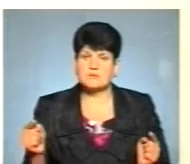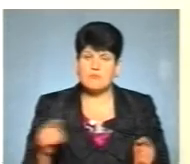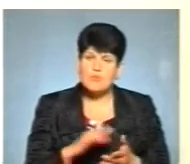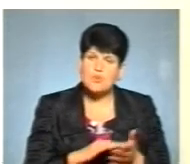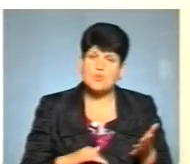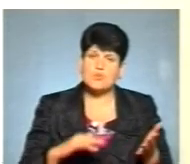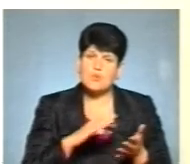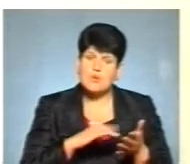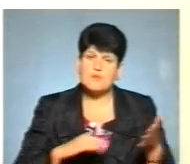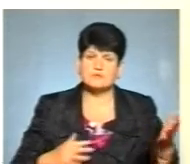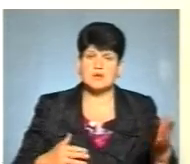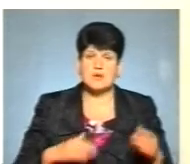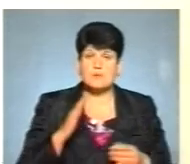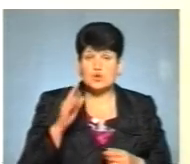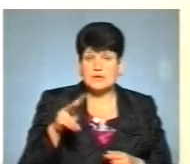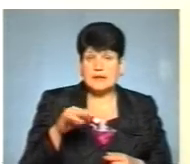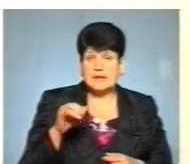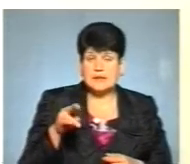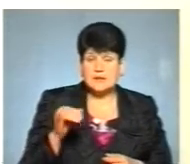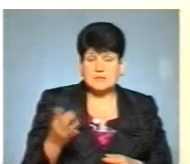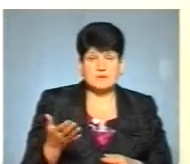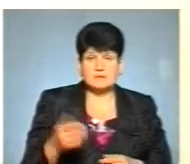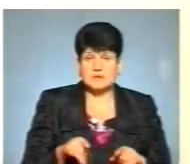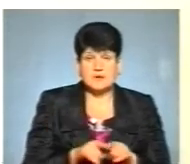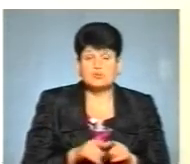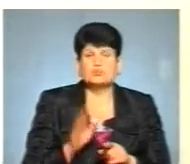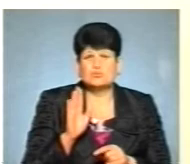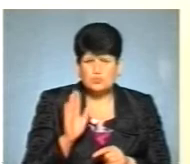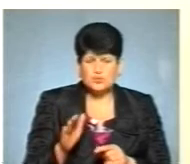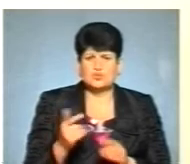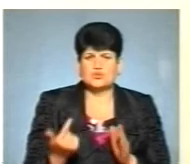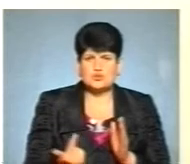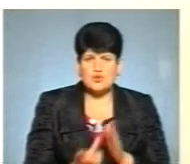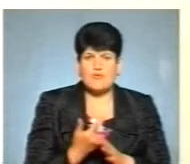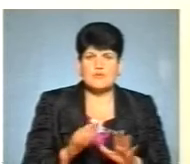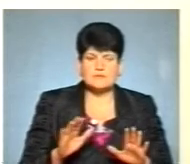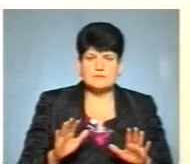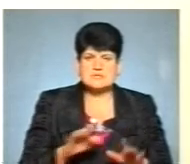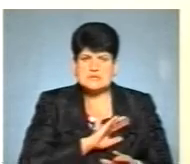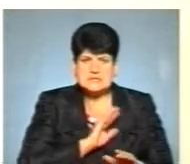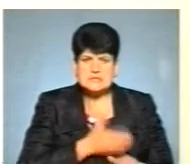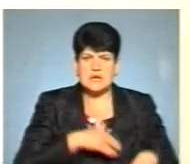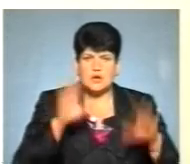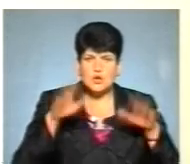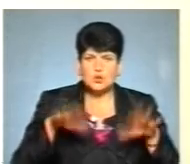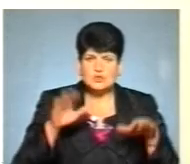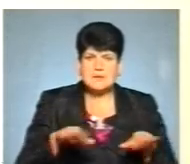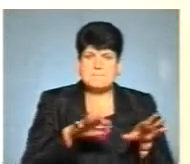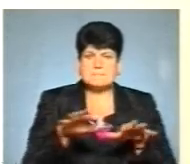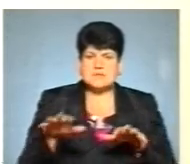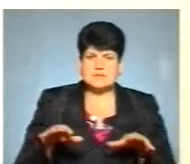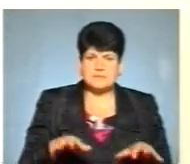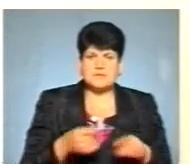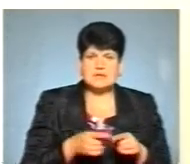прогноз на липень, він також 25. Ну, будуть знову раптові зливові дощі, але в локальні.